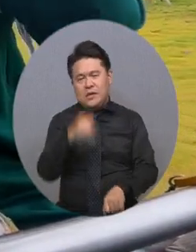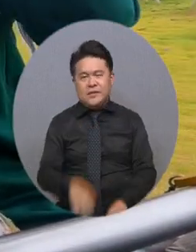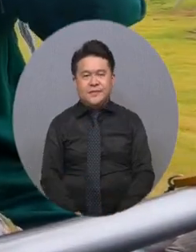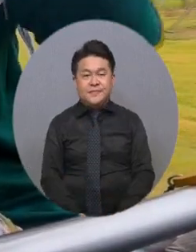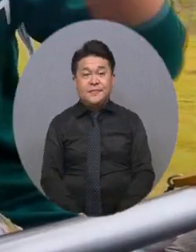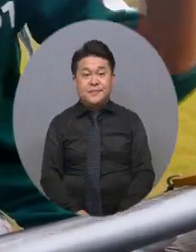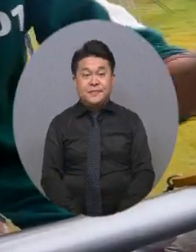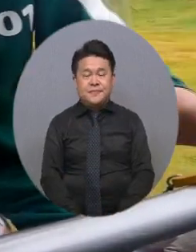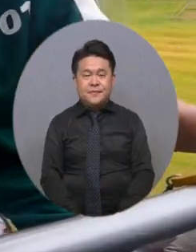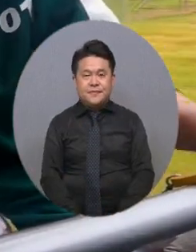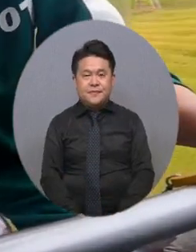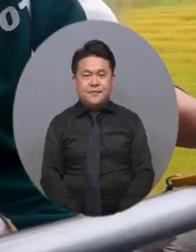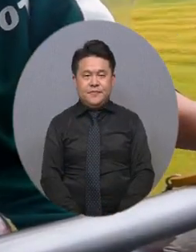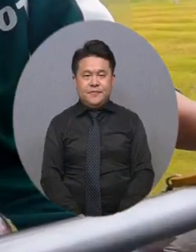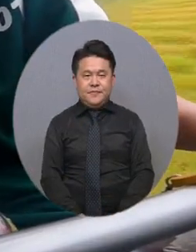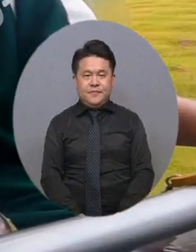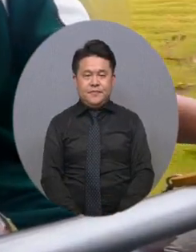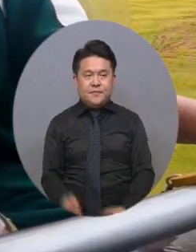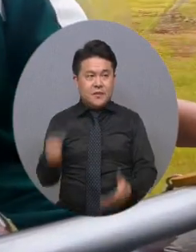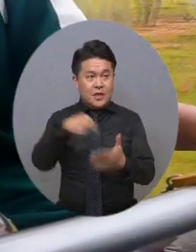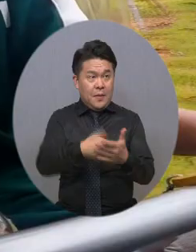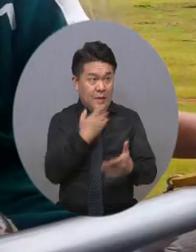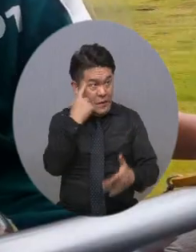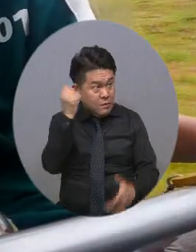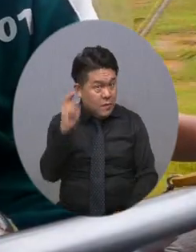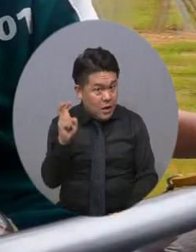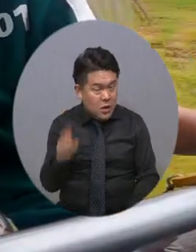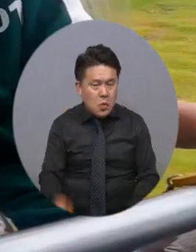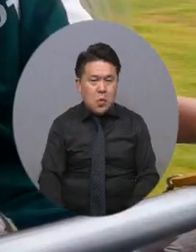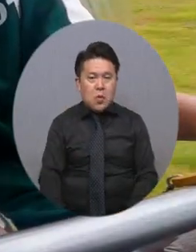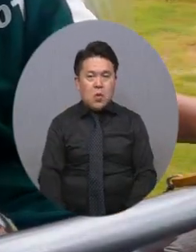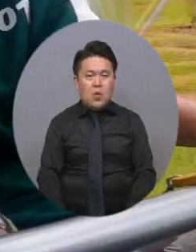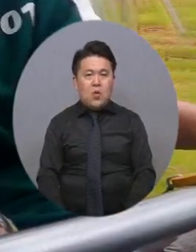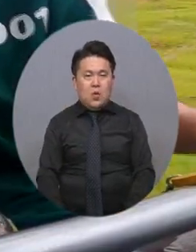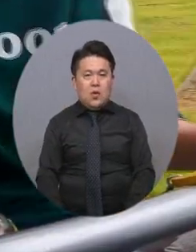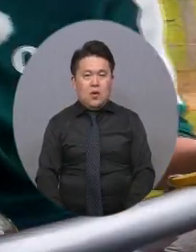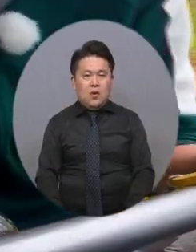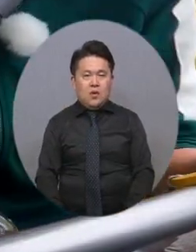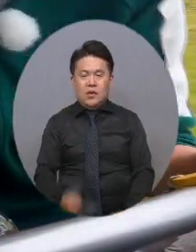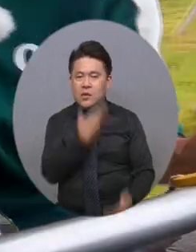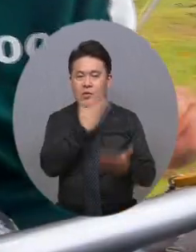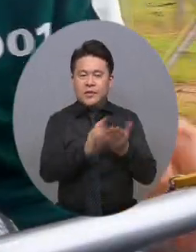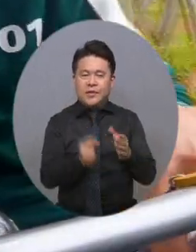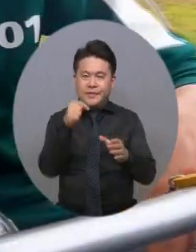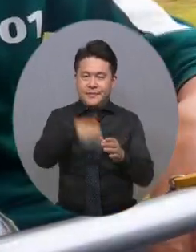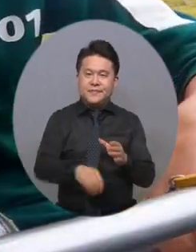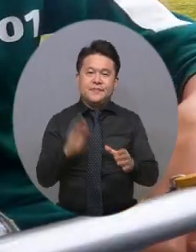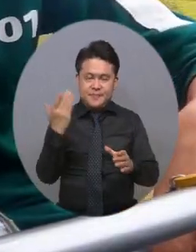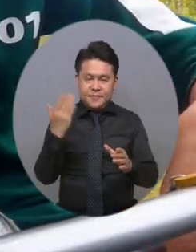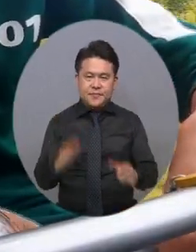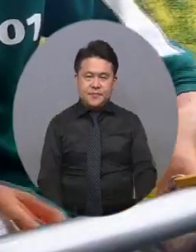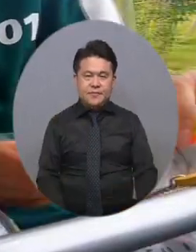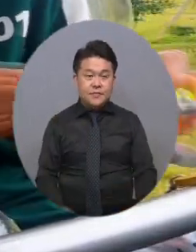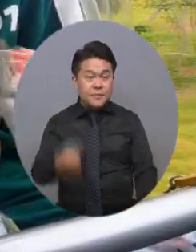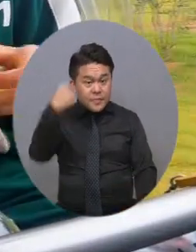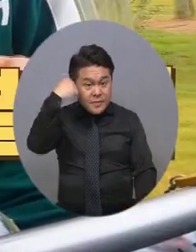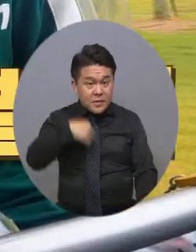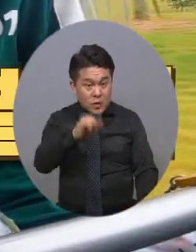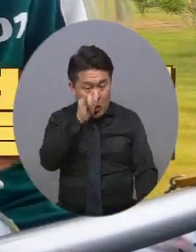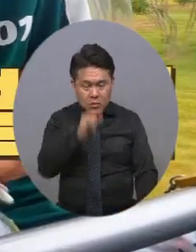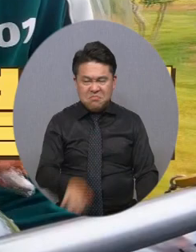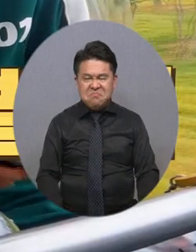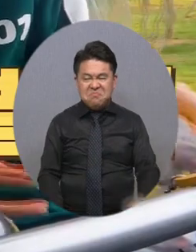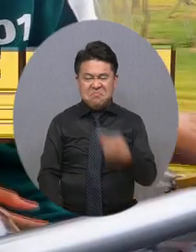벌칙이 대수인가? 아니 알았나 봐. 자신감 있었나 봐. 저는 중요한 순간만 넣으면 됩니다. 근데 느낌이 있어요?